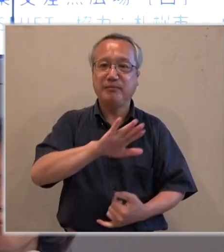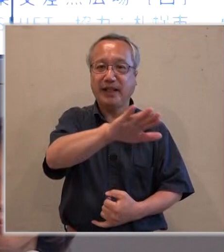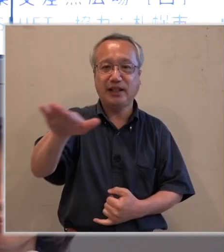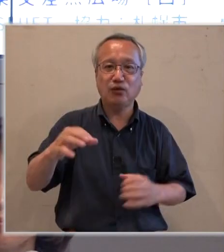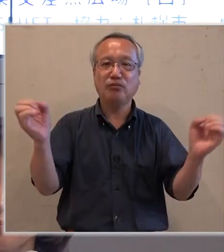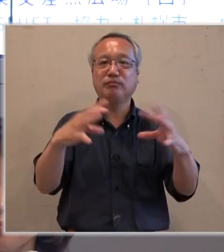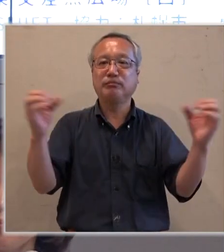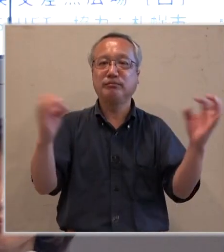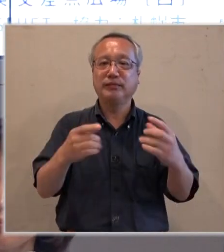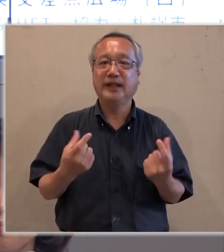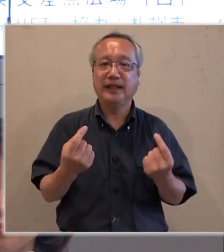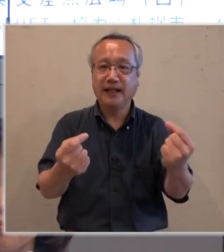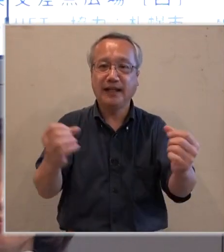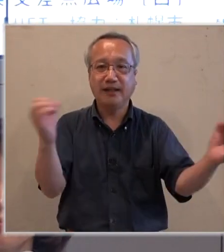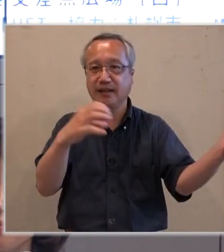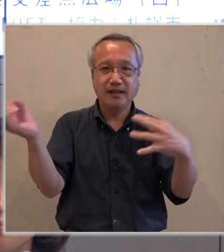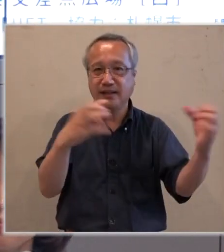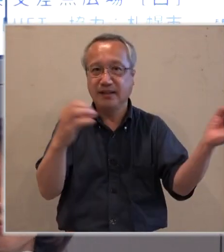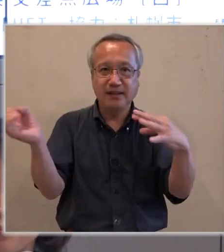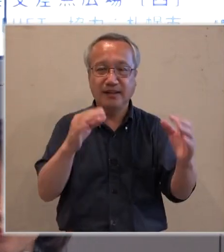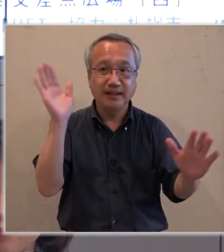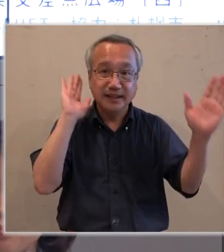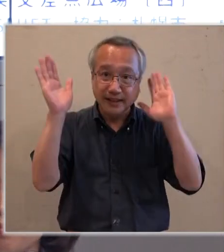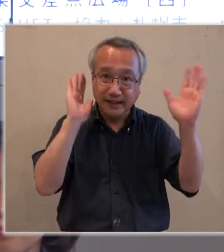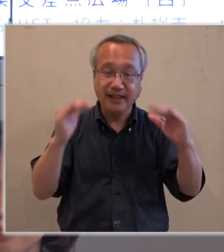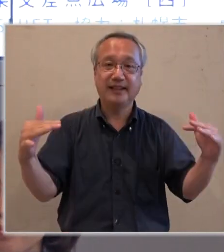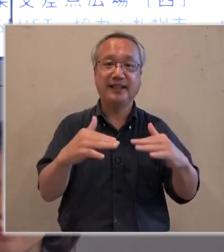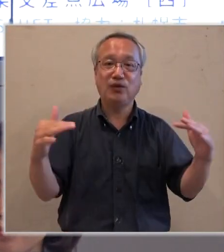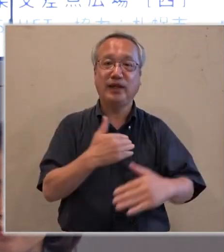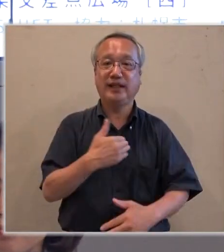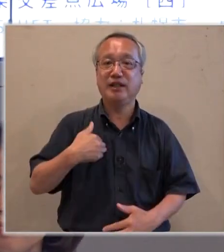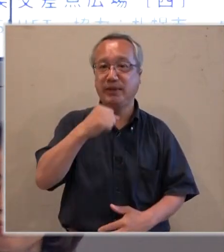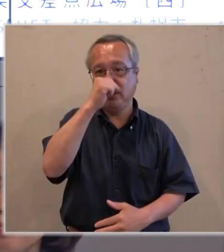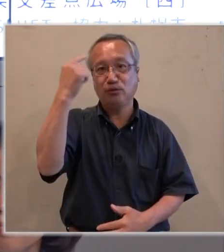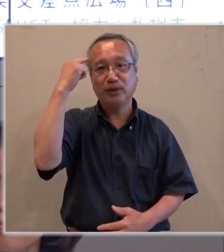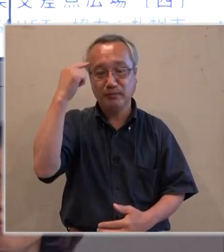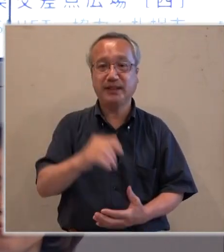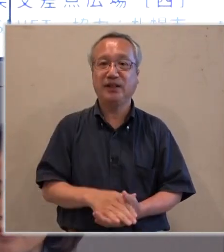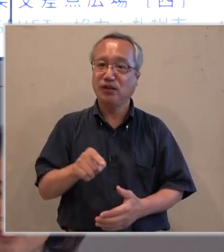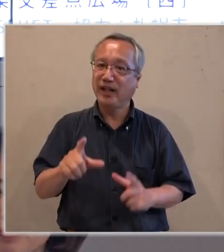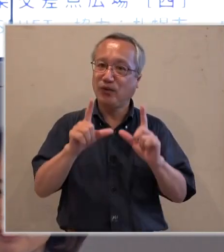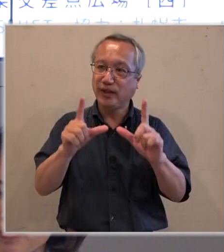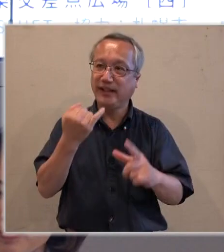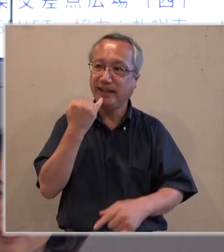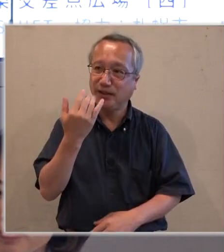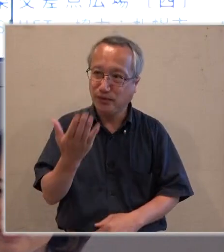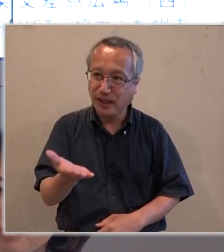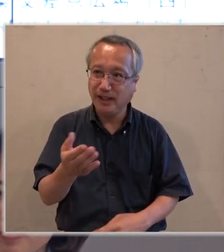しながら、お聞かせいただいて議論をできればというふうに思っておりますが、まあ、そういったお答えでもよろしいでしょうか。